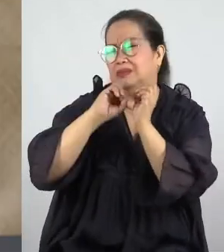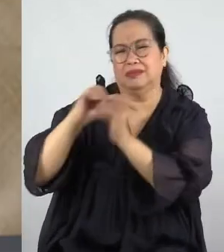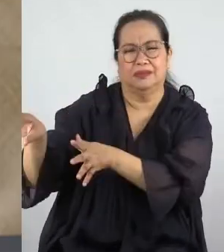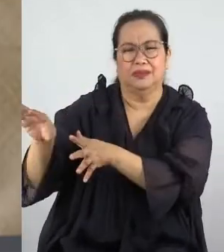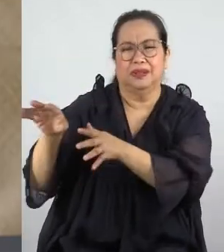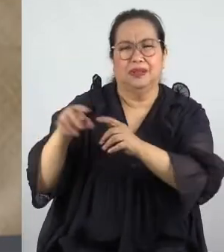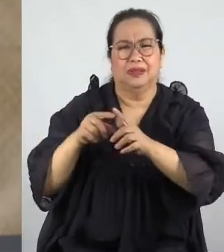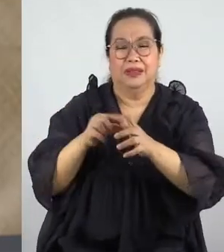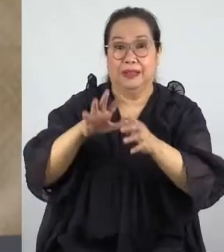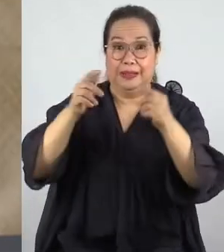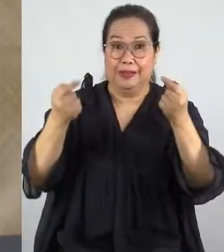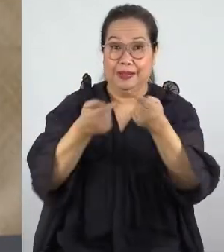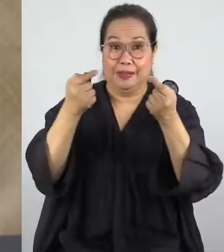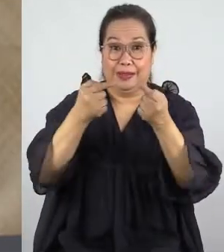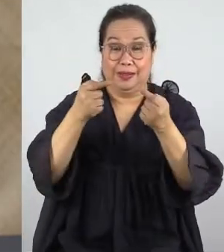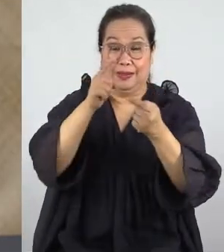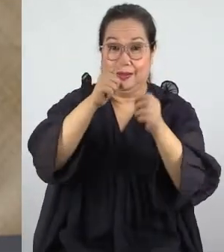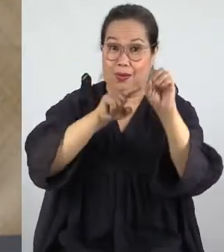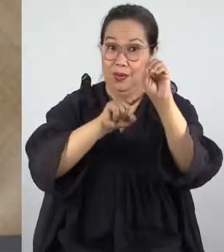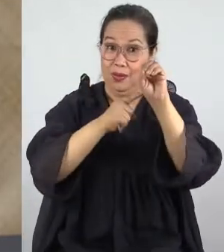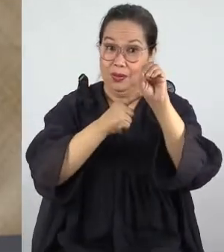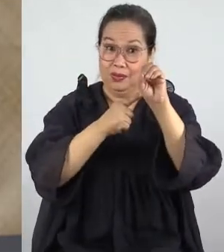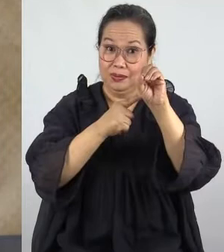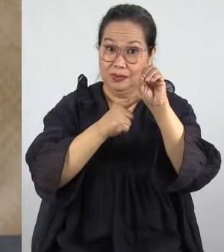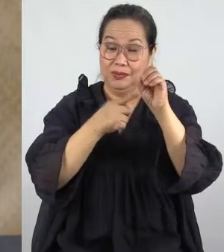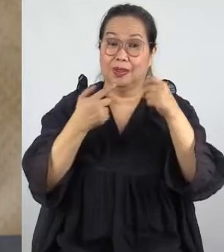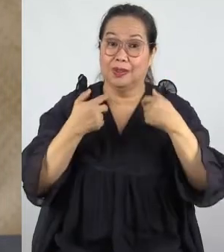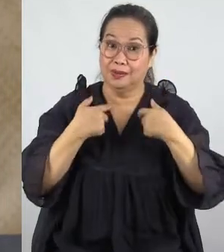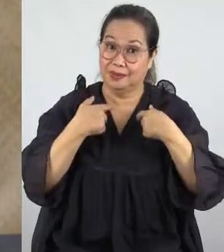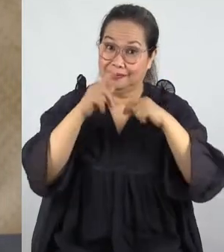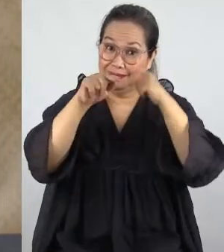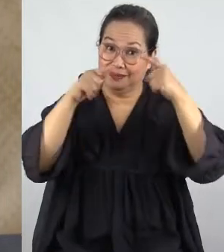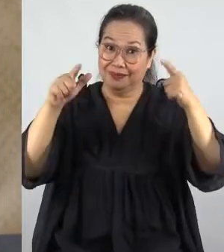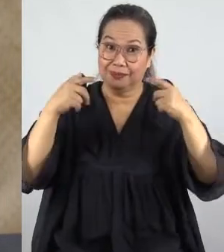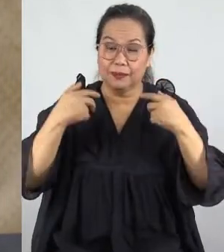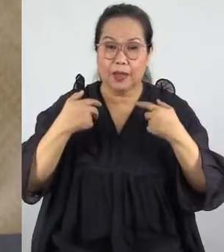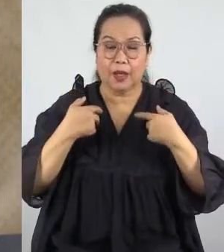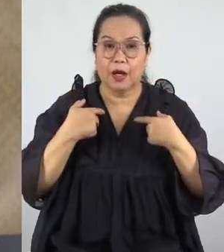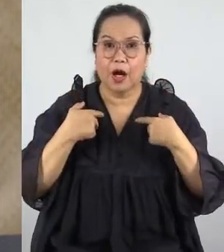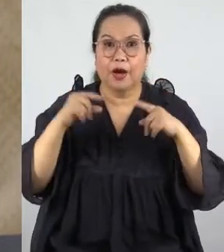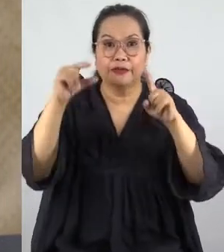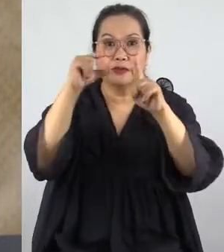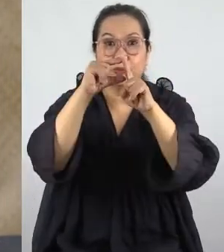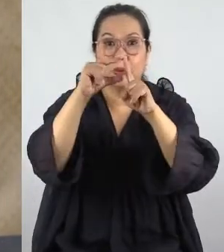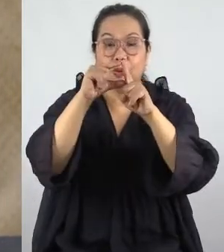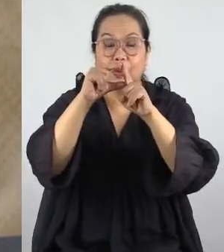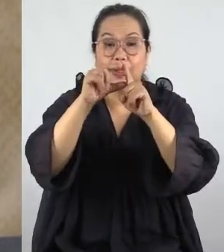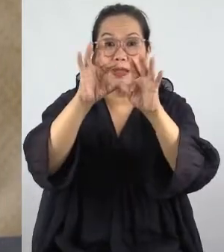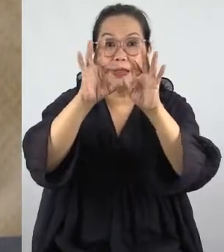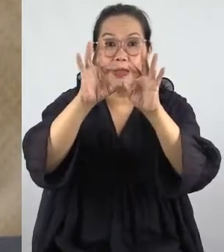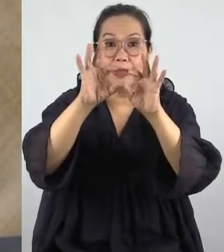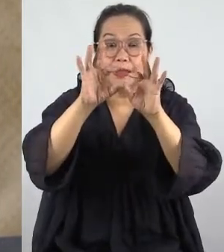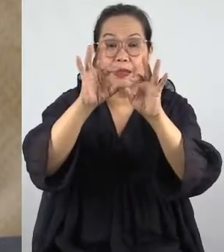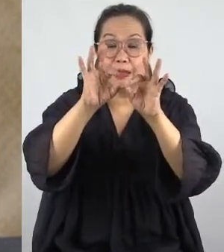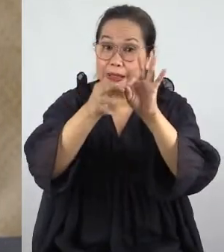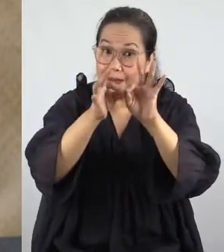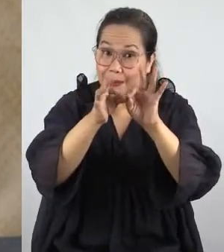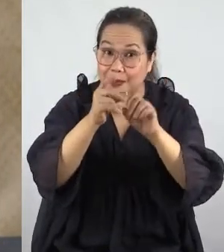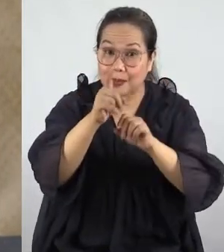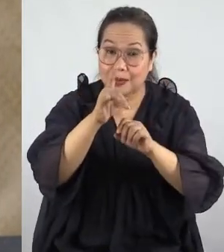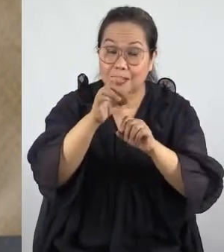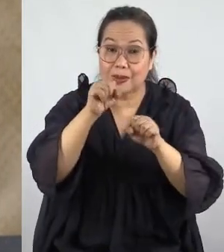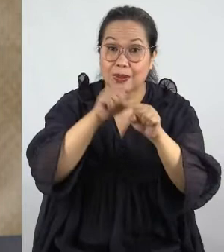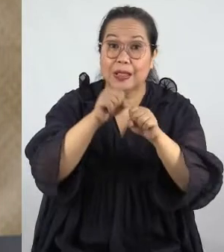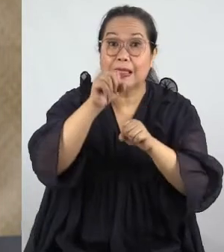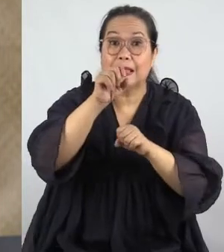sin. Sa original language po, meron pong, ang interpretasyon po dapat the